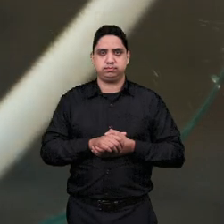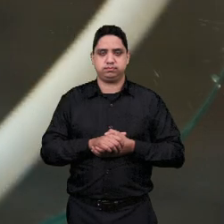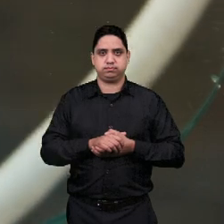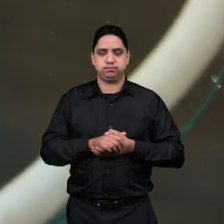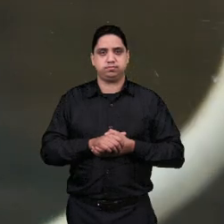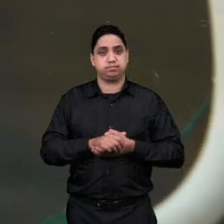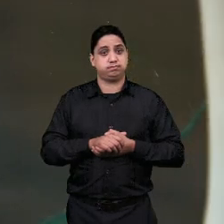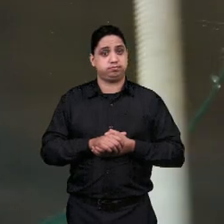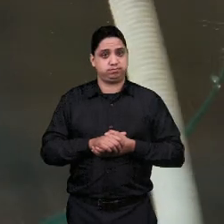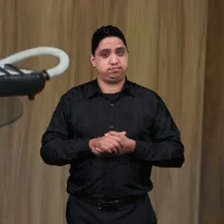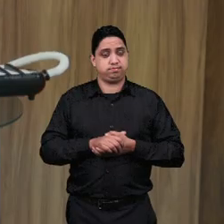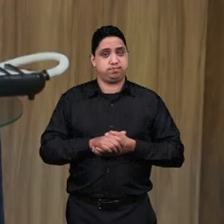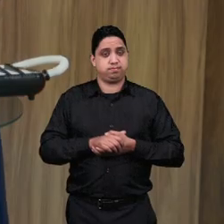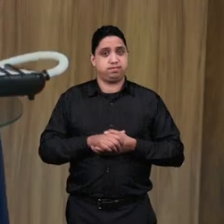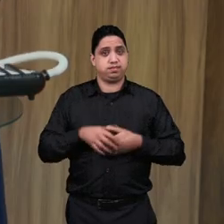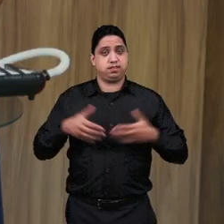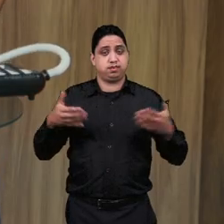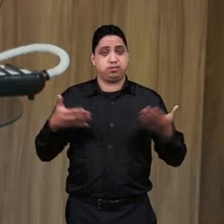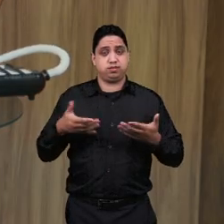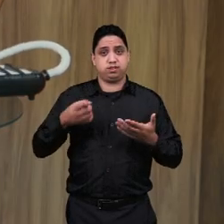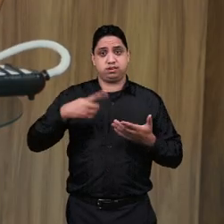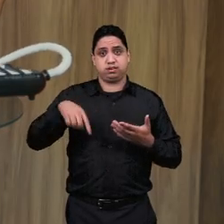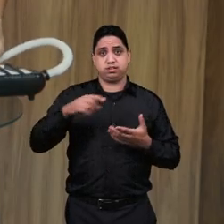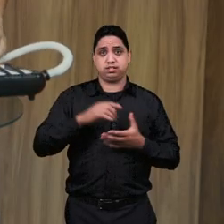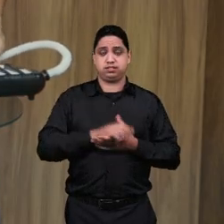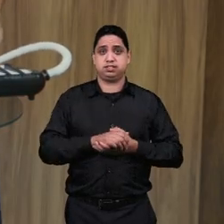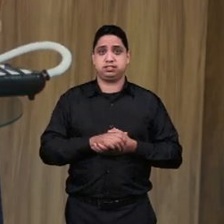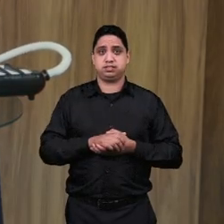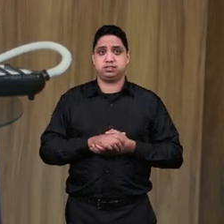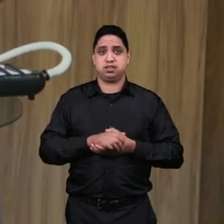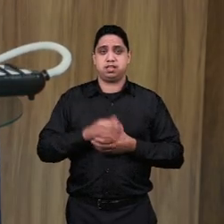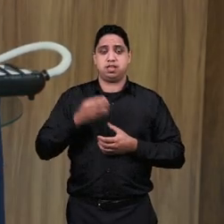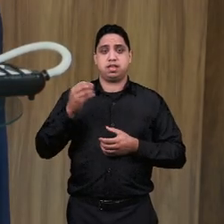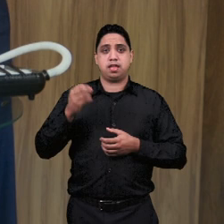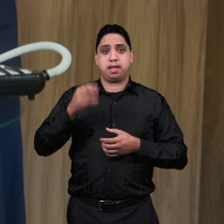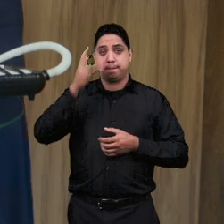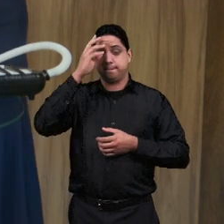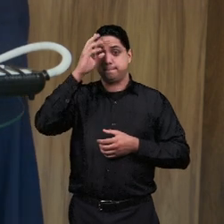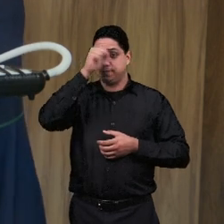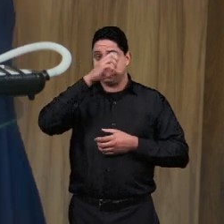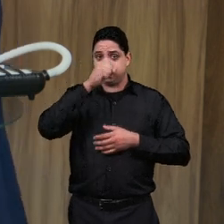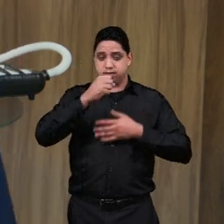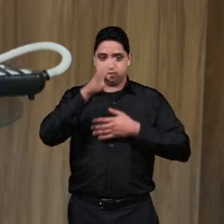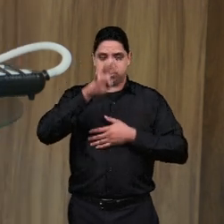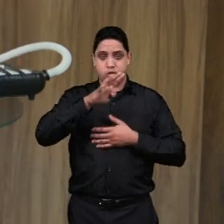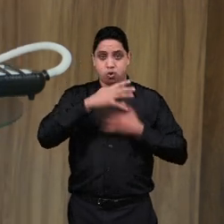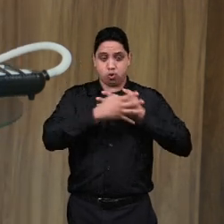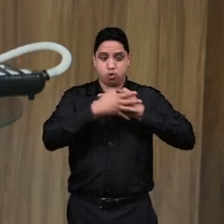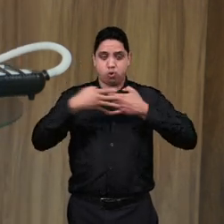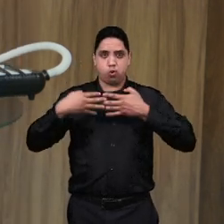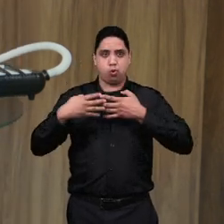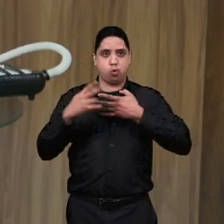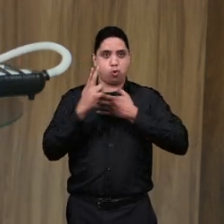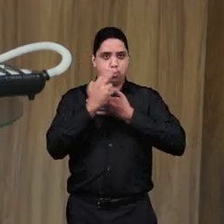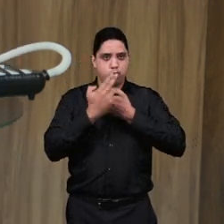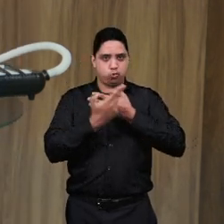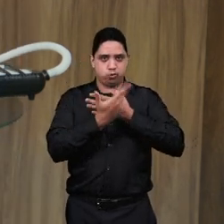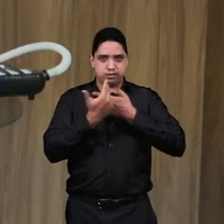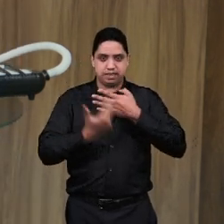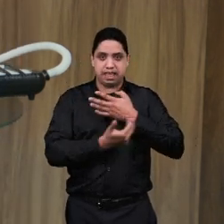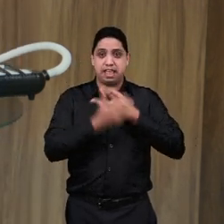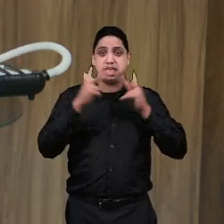Maintenant, nous allons à la partition de la louange. Ce sera la même de la flûte douce, mais les notes ont